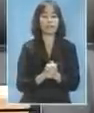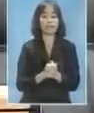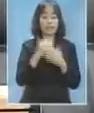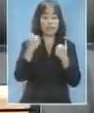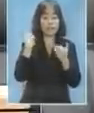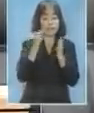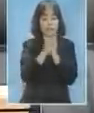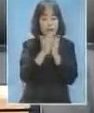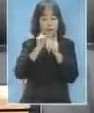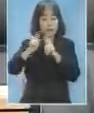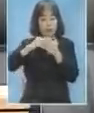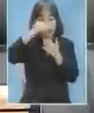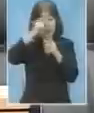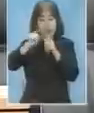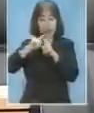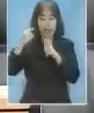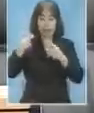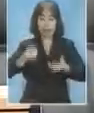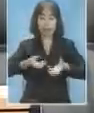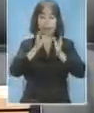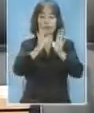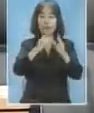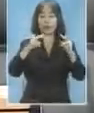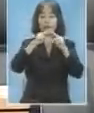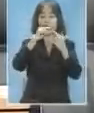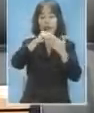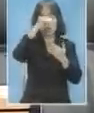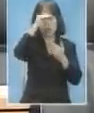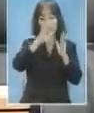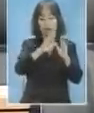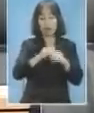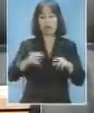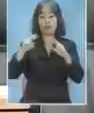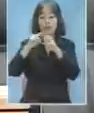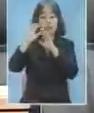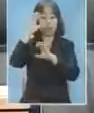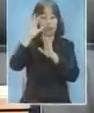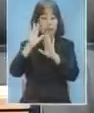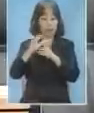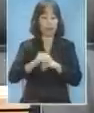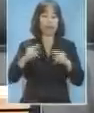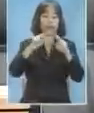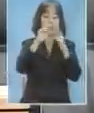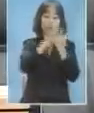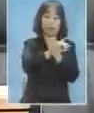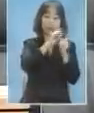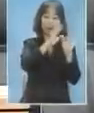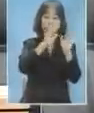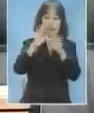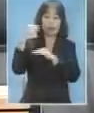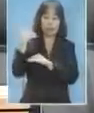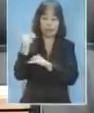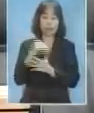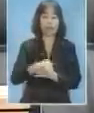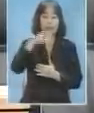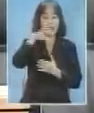ตำรับตำราเหล่านั้นส่งไปหมดแล้วครับอยู่ที่กระทรวงศึกษาธิการอยู่ที่กระทรวงมหาดไทยอยู่ที่กระทรวงวัฒนธรรมซึ่งมีสถาบัน